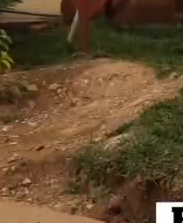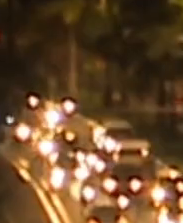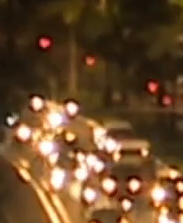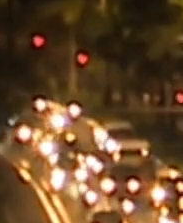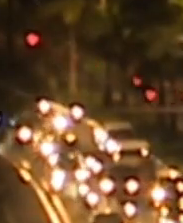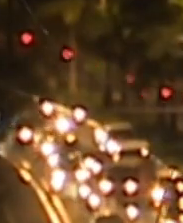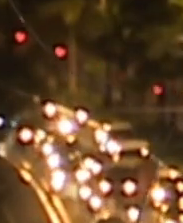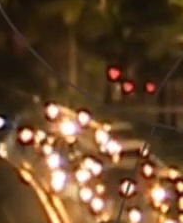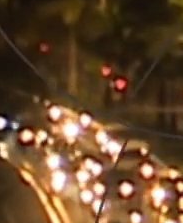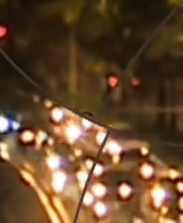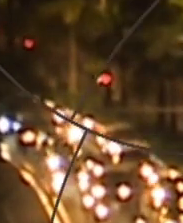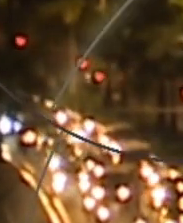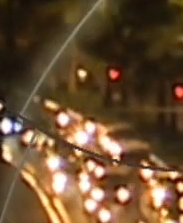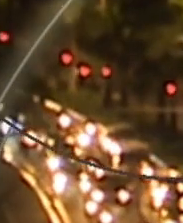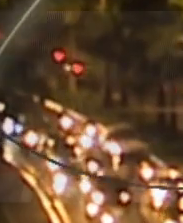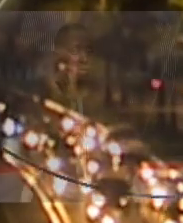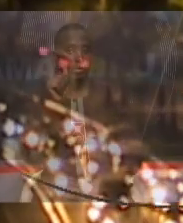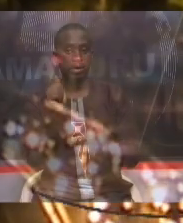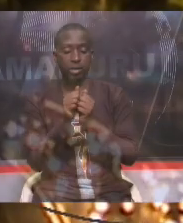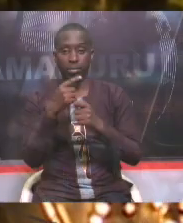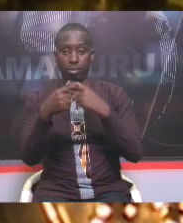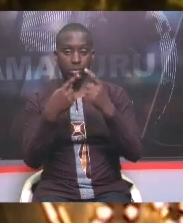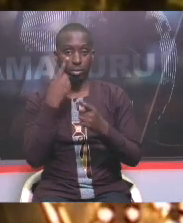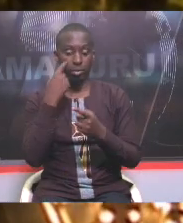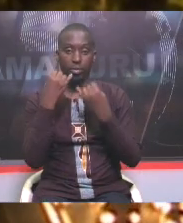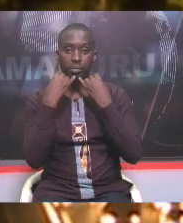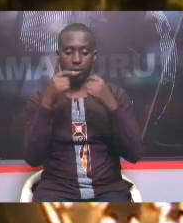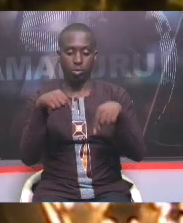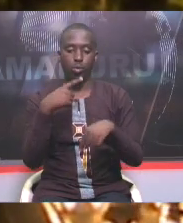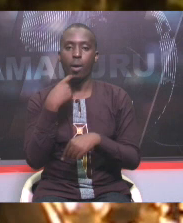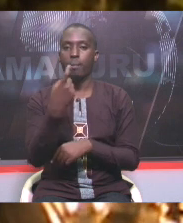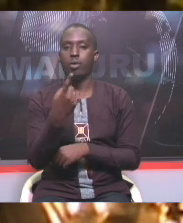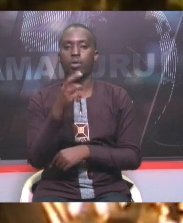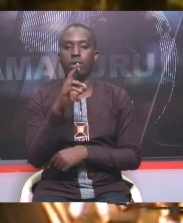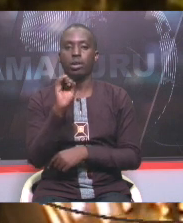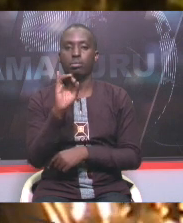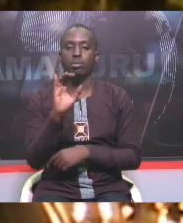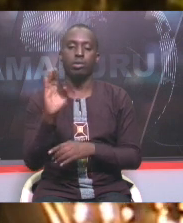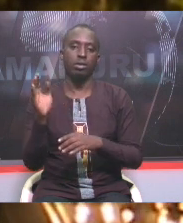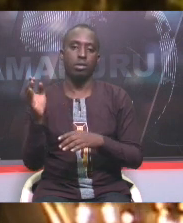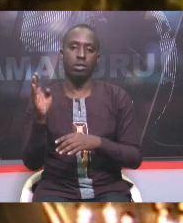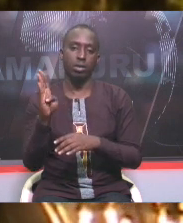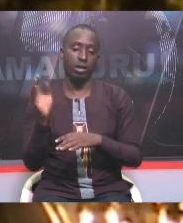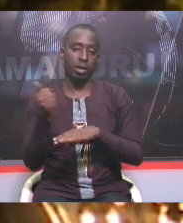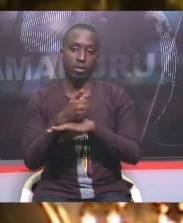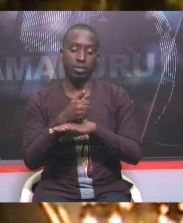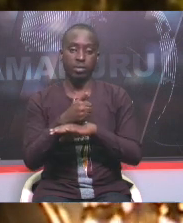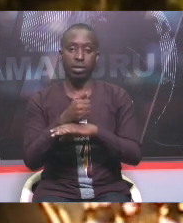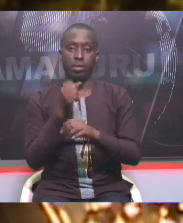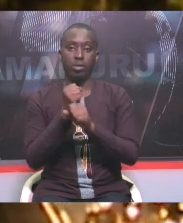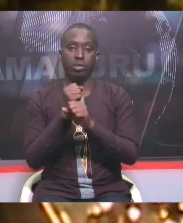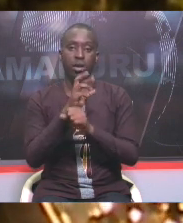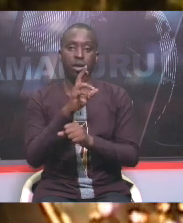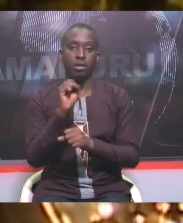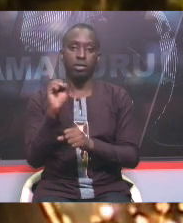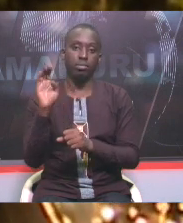Ndayisaba. Namakuru ya TV10 mukomeje gukurikira. Reka tubwire ko kuri wa mbere RIB yashyize ahagaragara abakozi ba RSSB